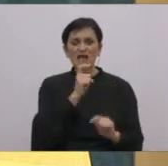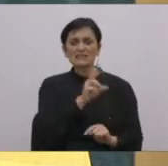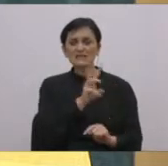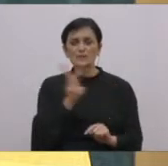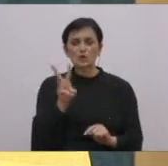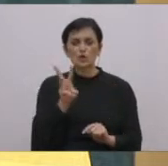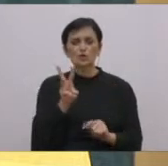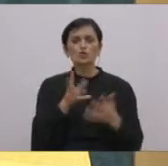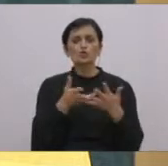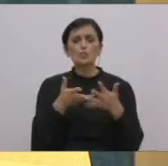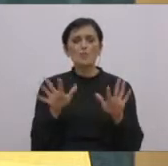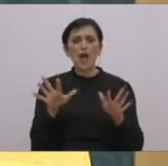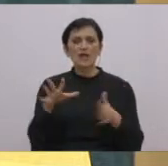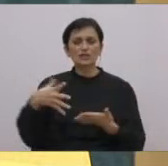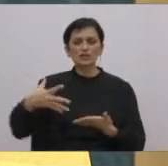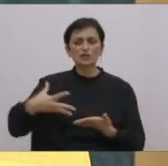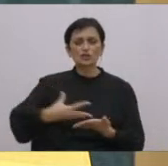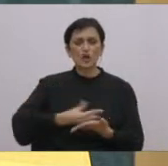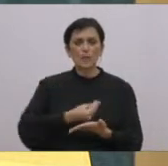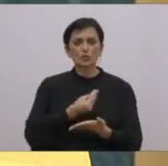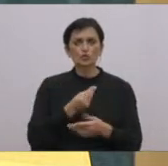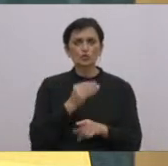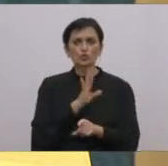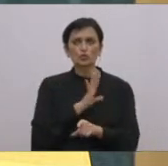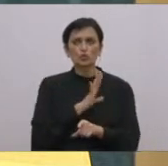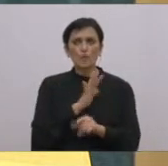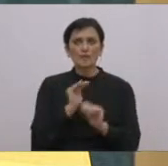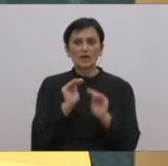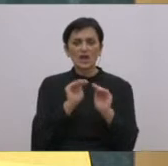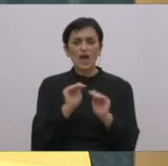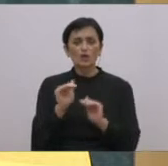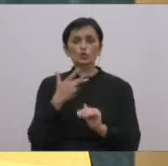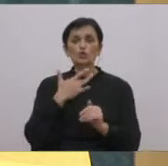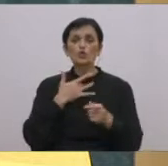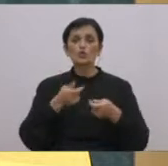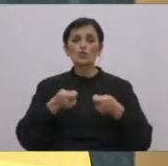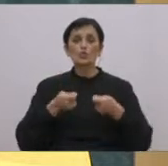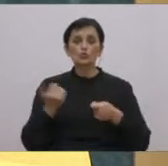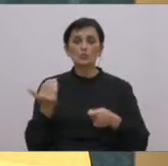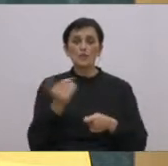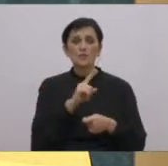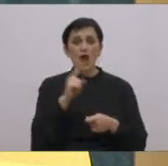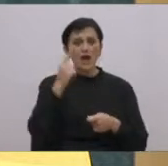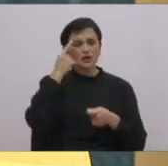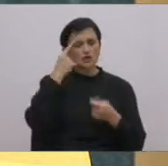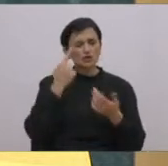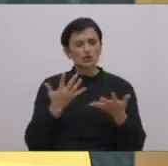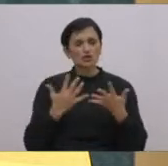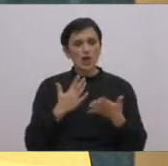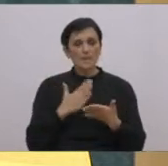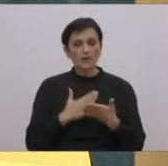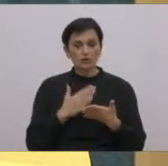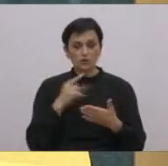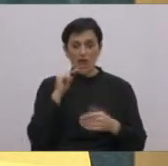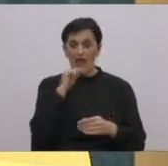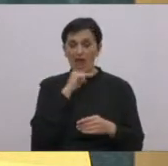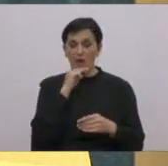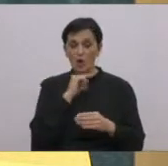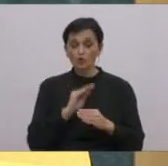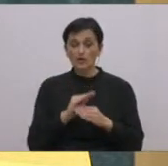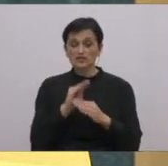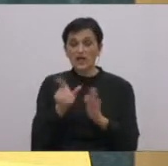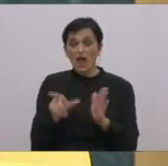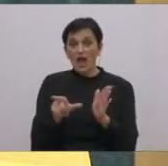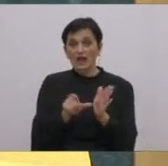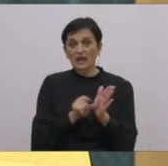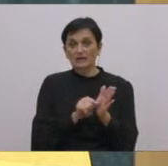მეტი შემოსულობები იქნა ხელმისაწვდომი მუნიციპალიტეტებისთვის მაგრამ შთამბეჭდავი არის რა თქმა უნდა ეკონომიკურ ზრდასთან